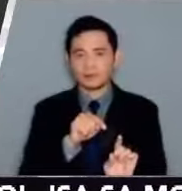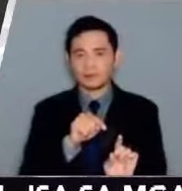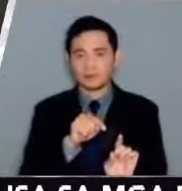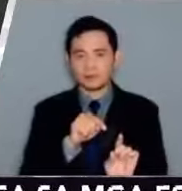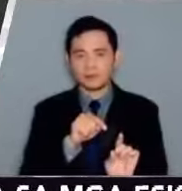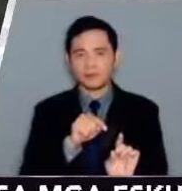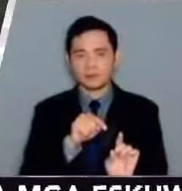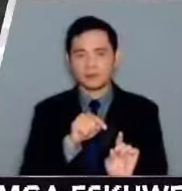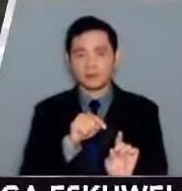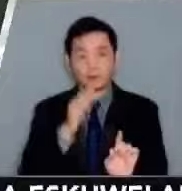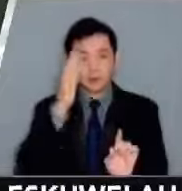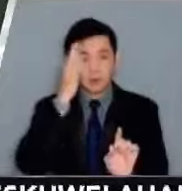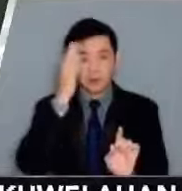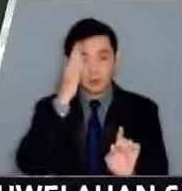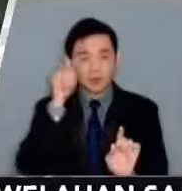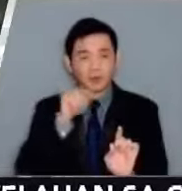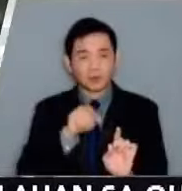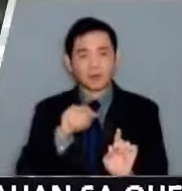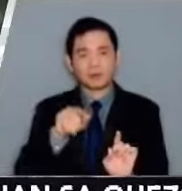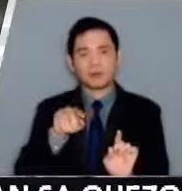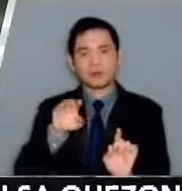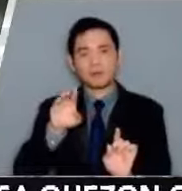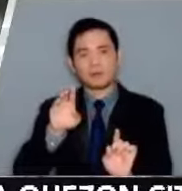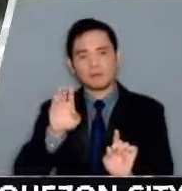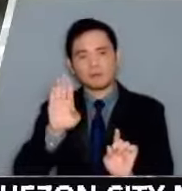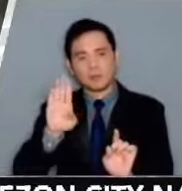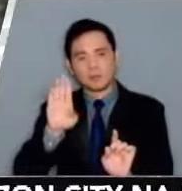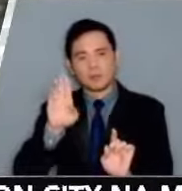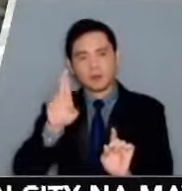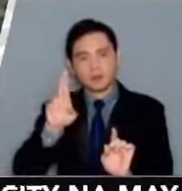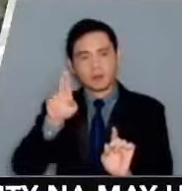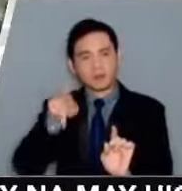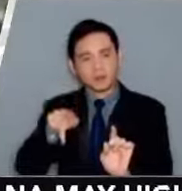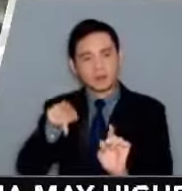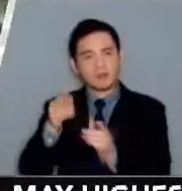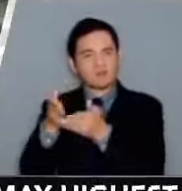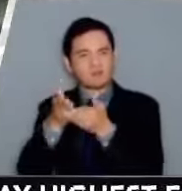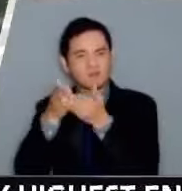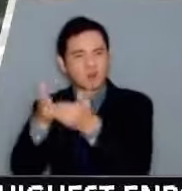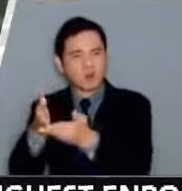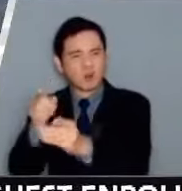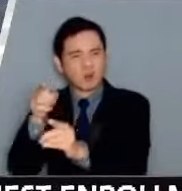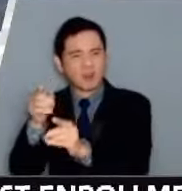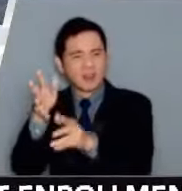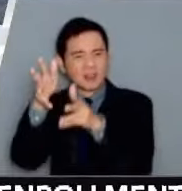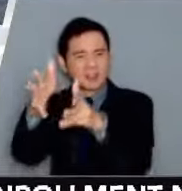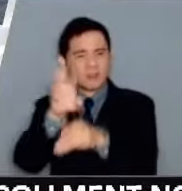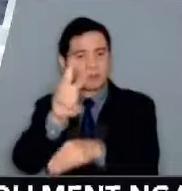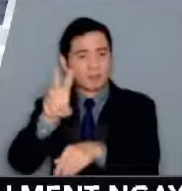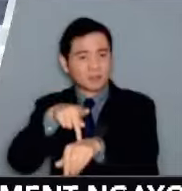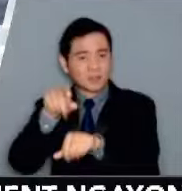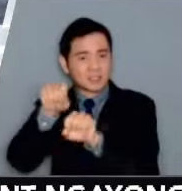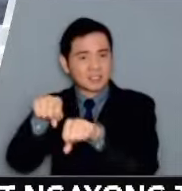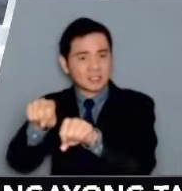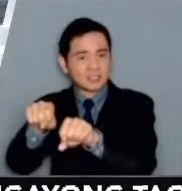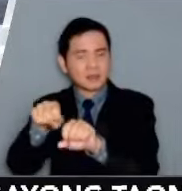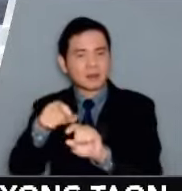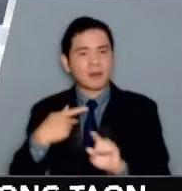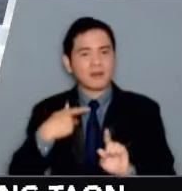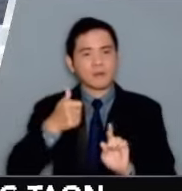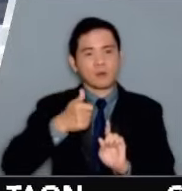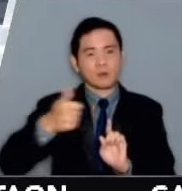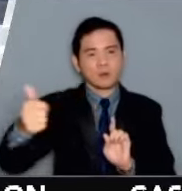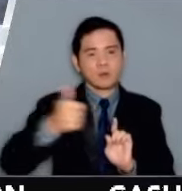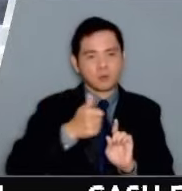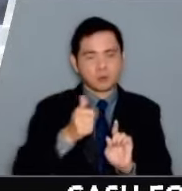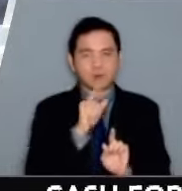Pilipinas sa BRP Sierra Madre sa Ayungin Shoal nitong Sabado ayon sa Department of Foreign Affairs. Ito ang unang RORE mission matapos magkaroon ng kasunduan